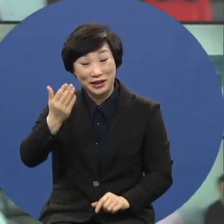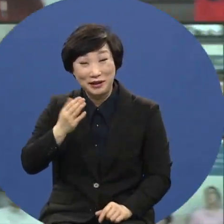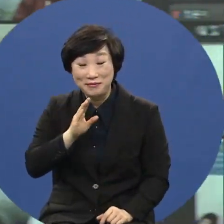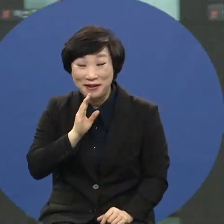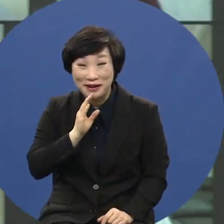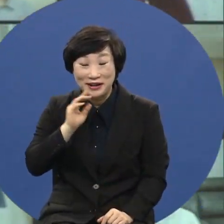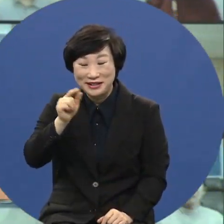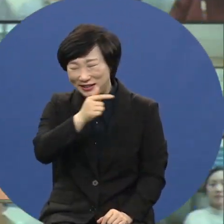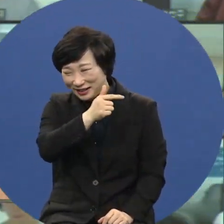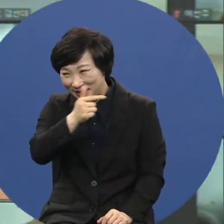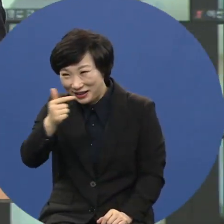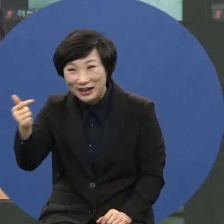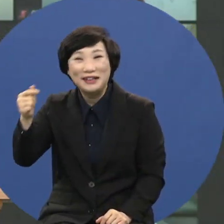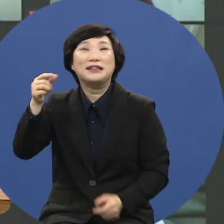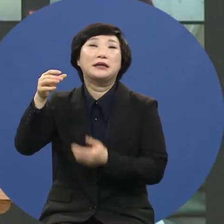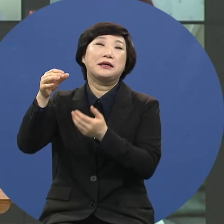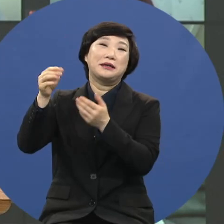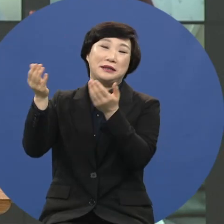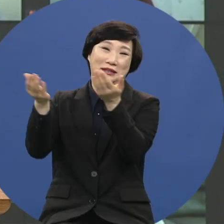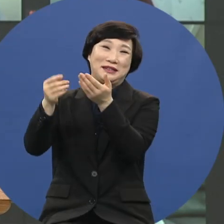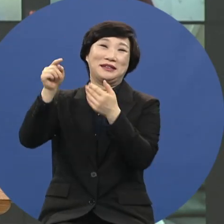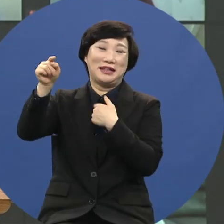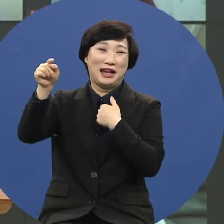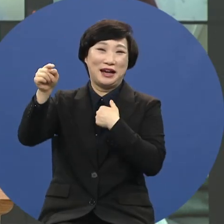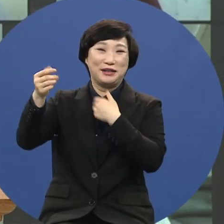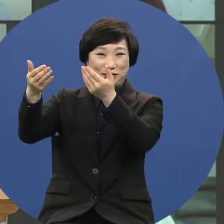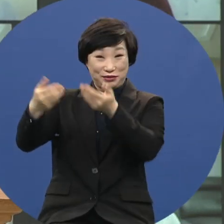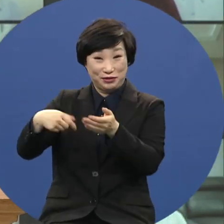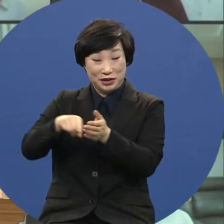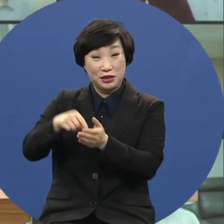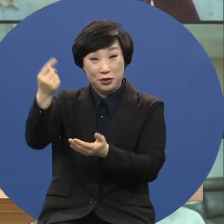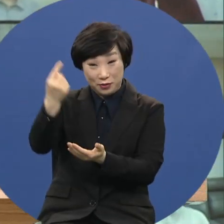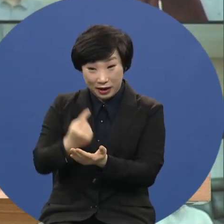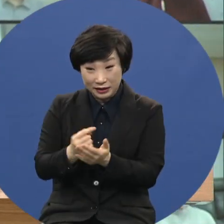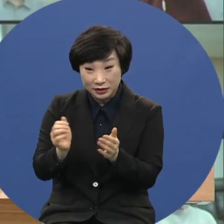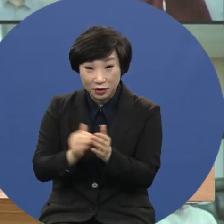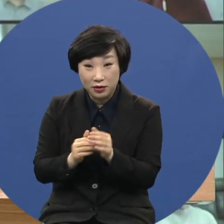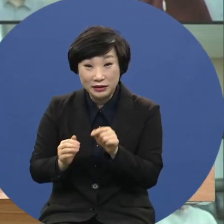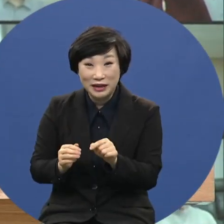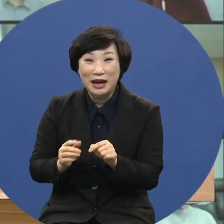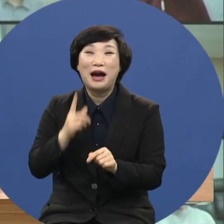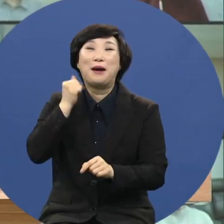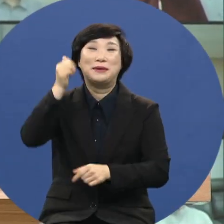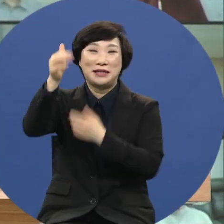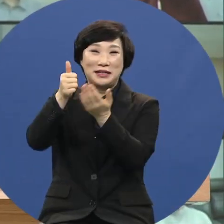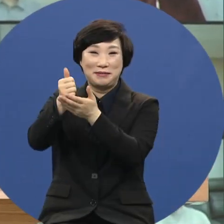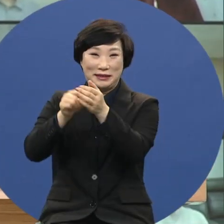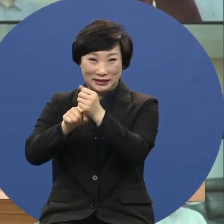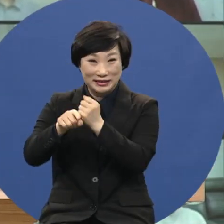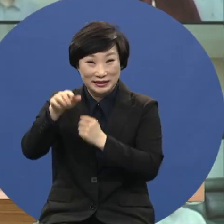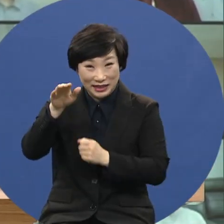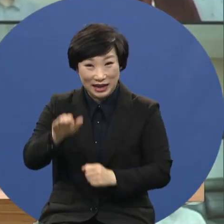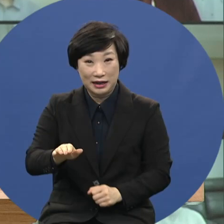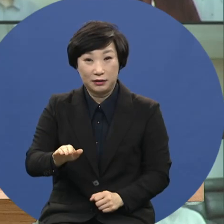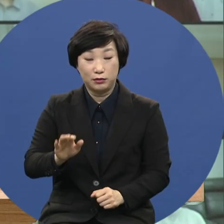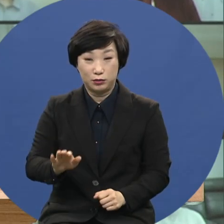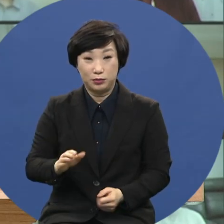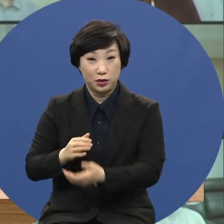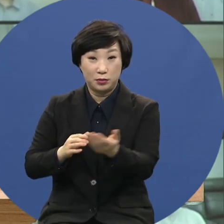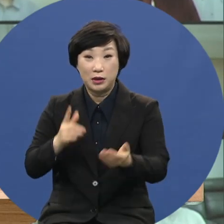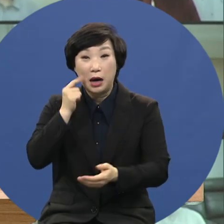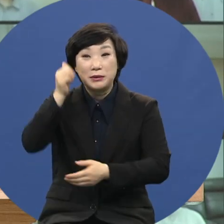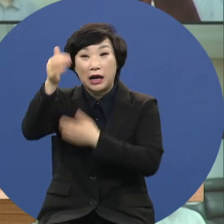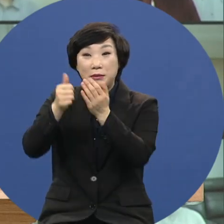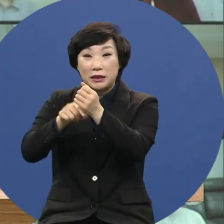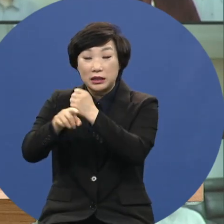어마어마한 기업을 이 땅에 주러 오셨다. 그것이 아버지 뜻이다. 그러면 아버지